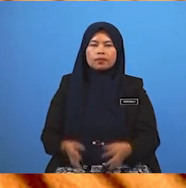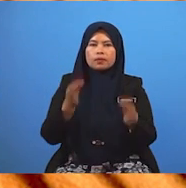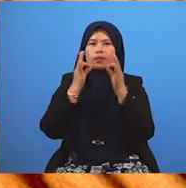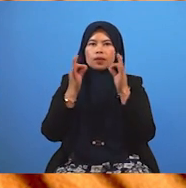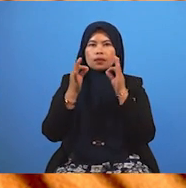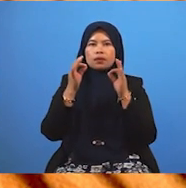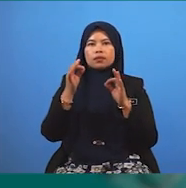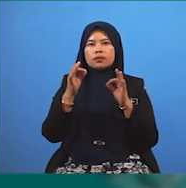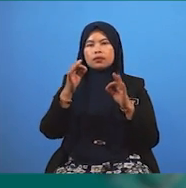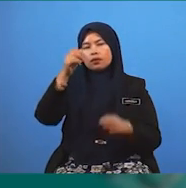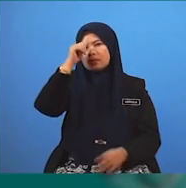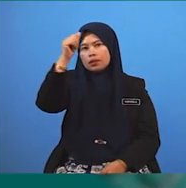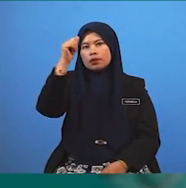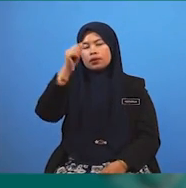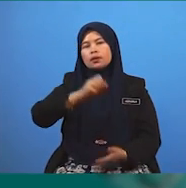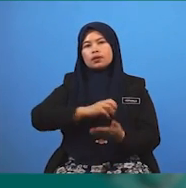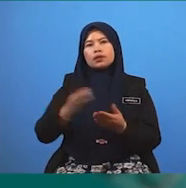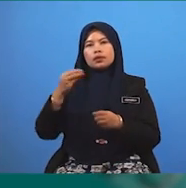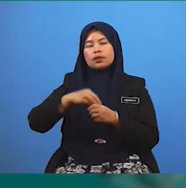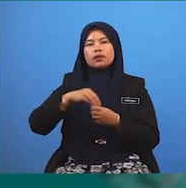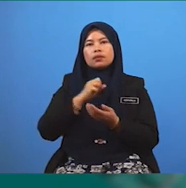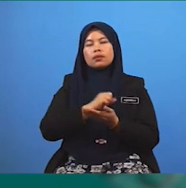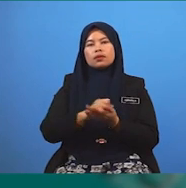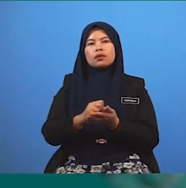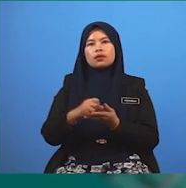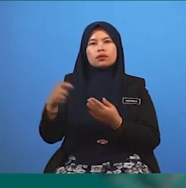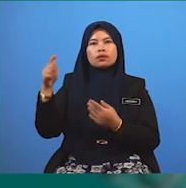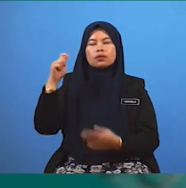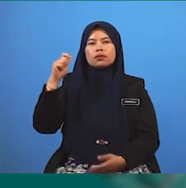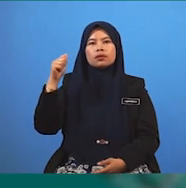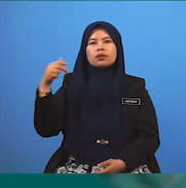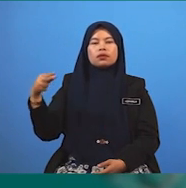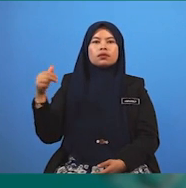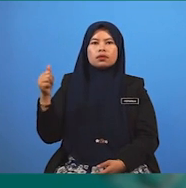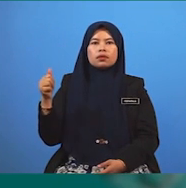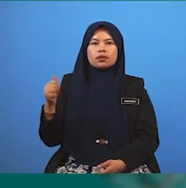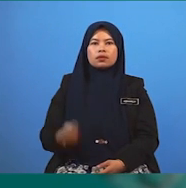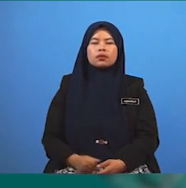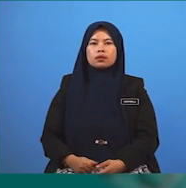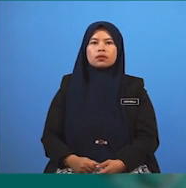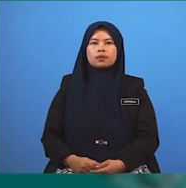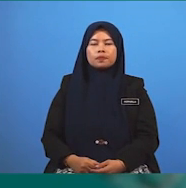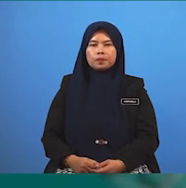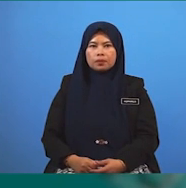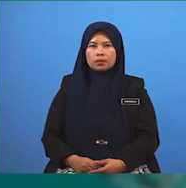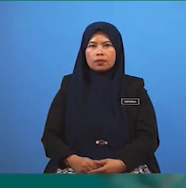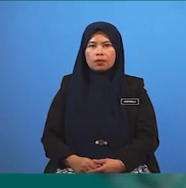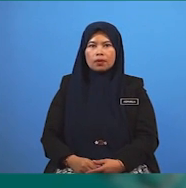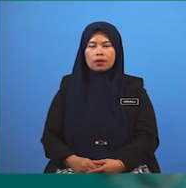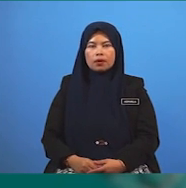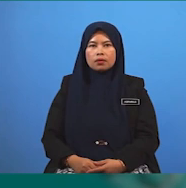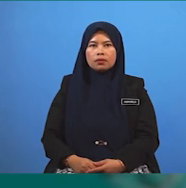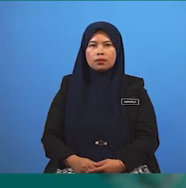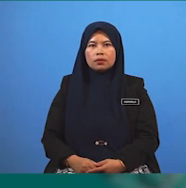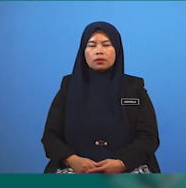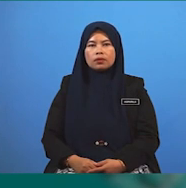Taala dalam surah Taha ayat 15. A'udzubillahi minasyaitonir rajim. Innas